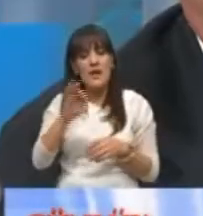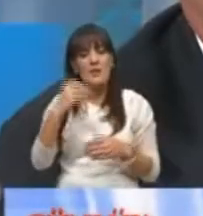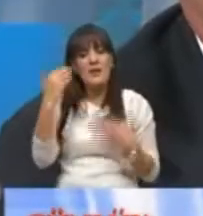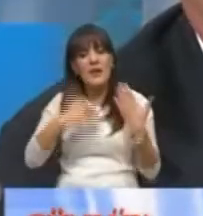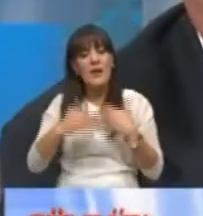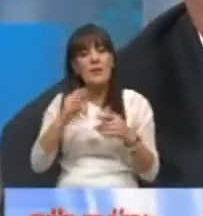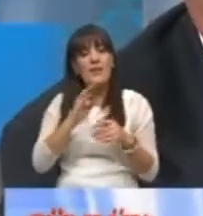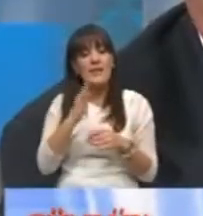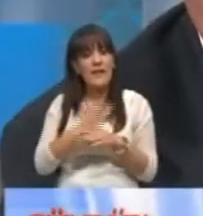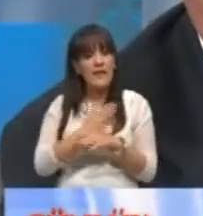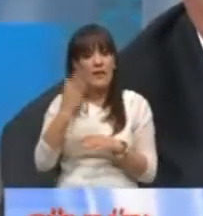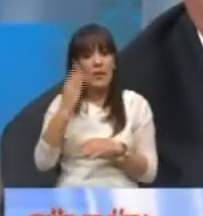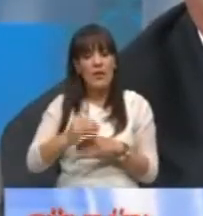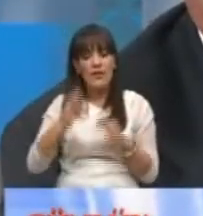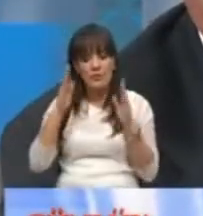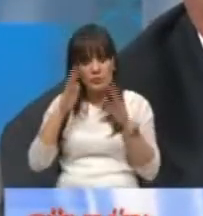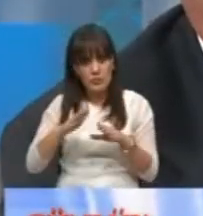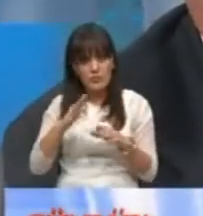yaralanmaya neden olan